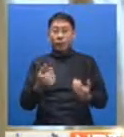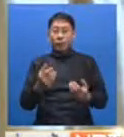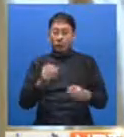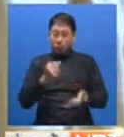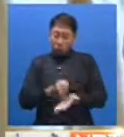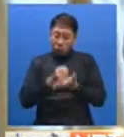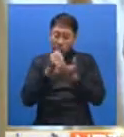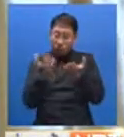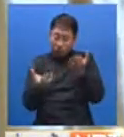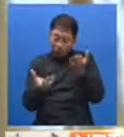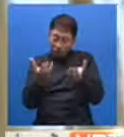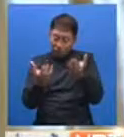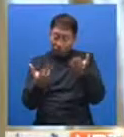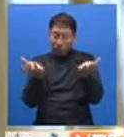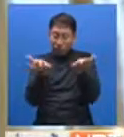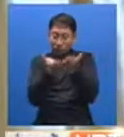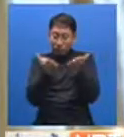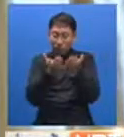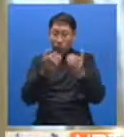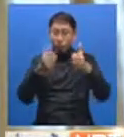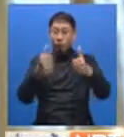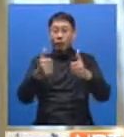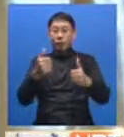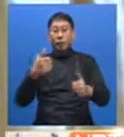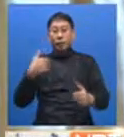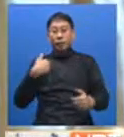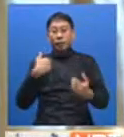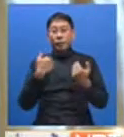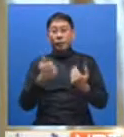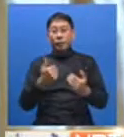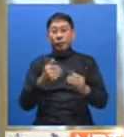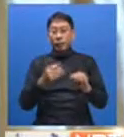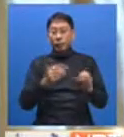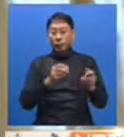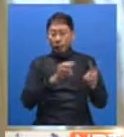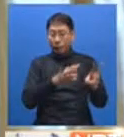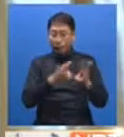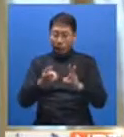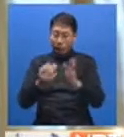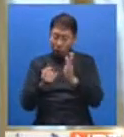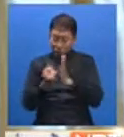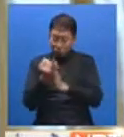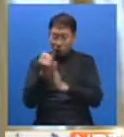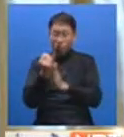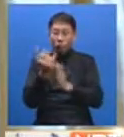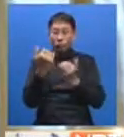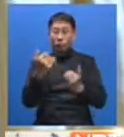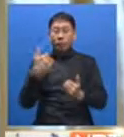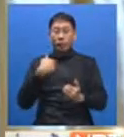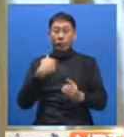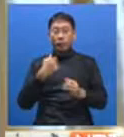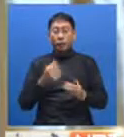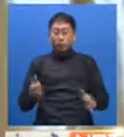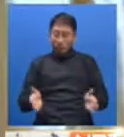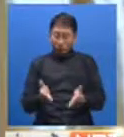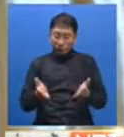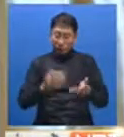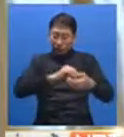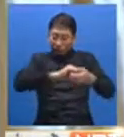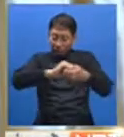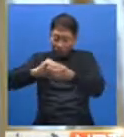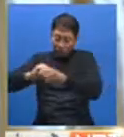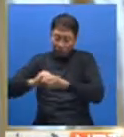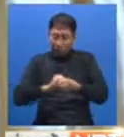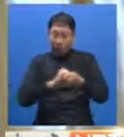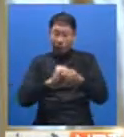ลในสังคมไทยโดยกระบวนการที่ถูกต้องทั้งนี้ก็เพื่อให้การอยู่ร่วมกันในสัง